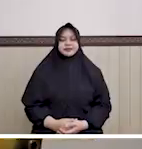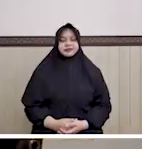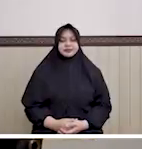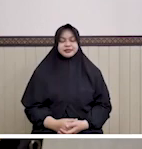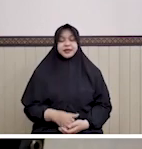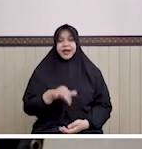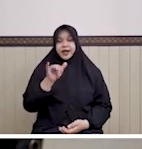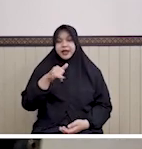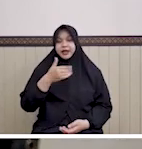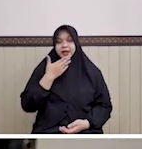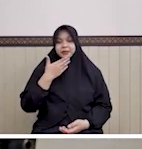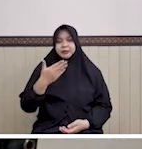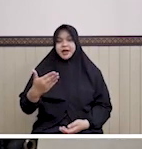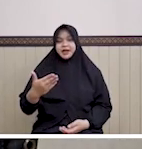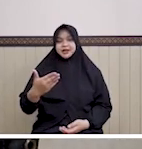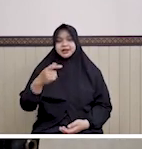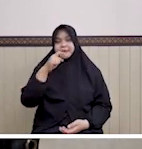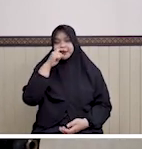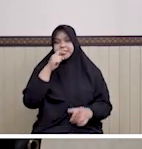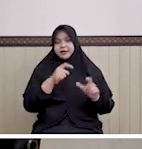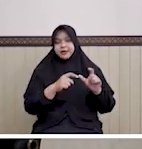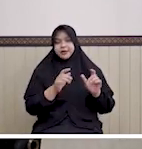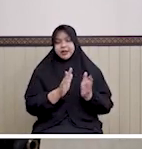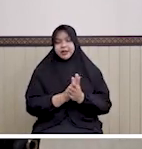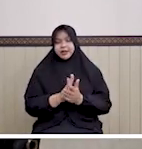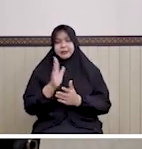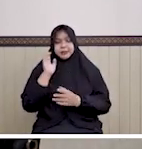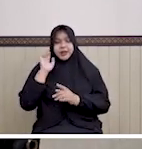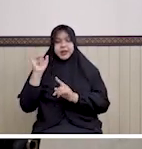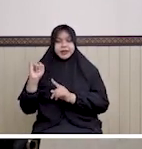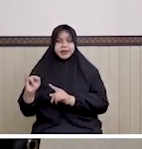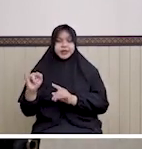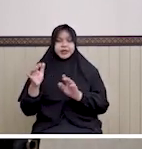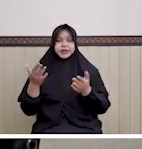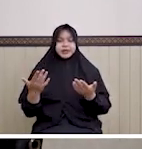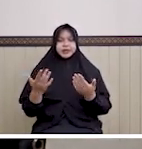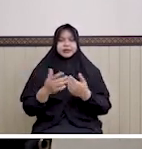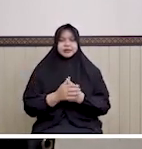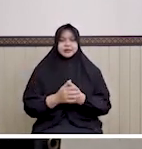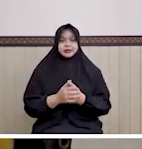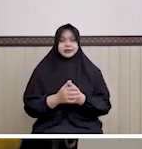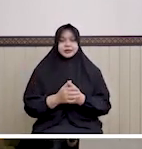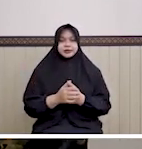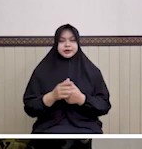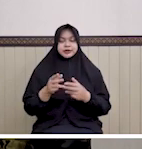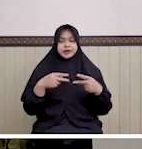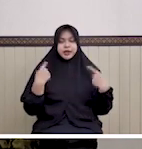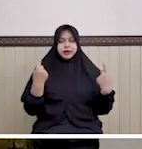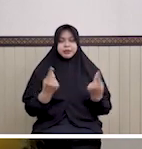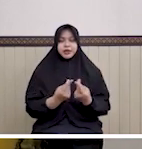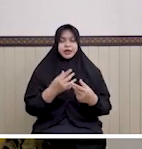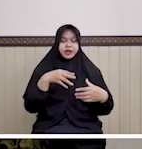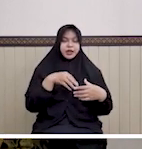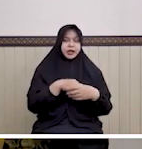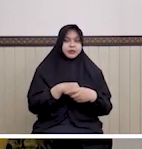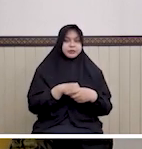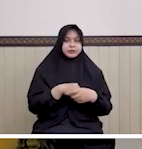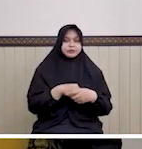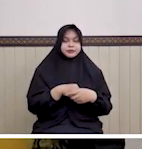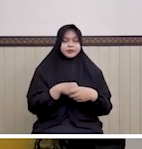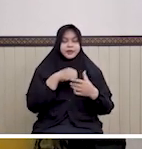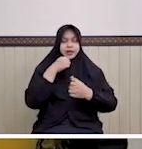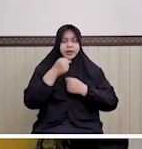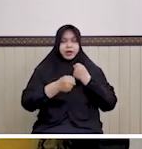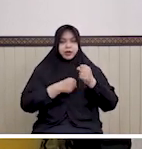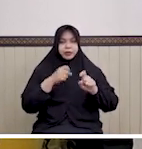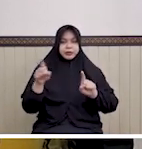Iya terima kasih Mas Syafi'i dan wine di eh kami di dalam eh